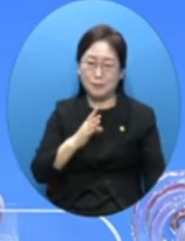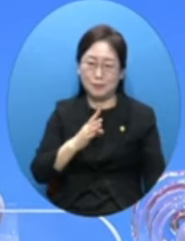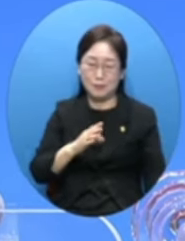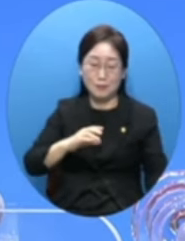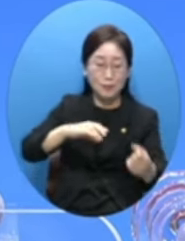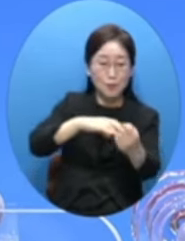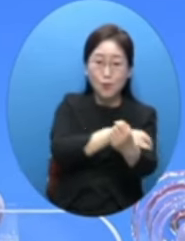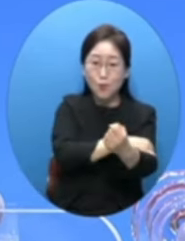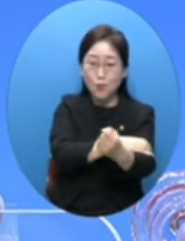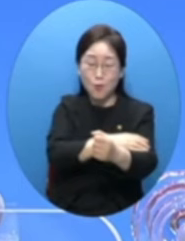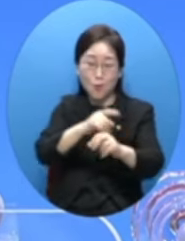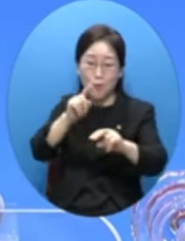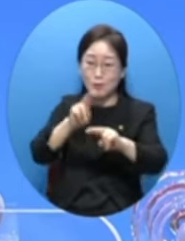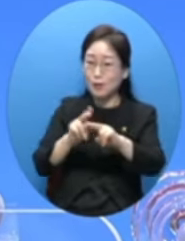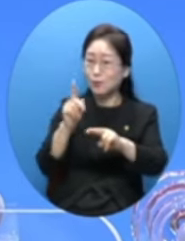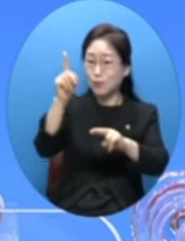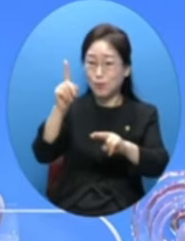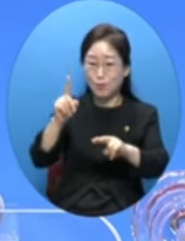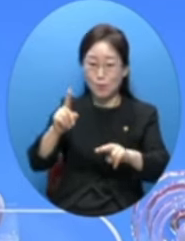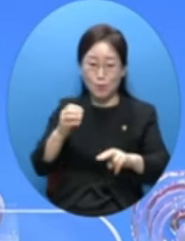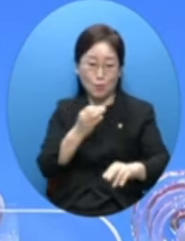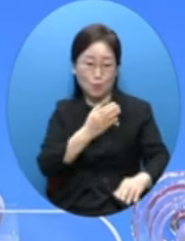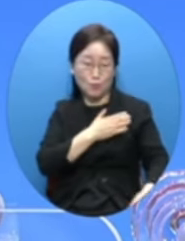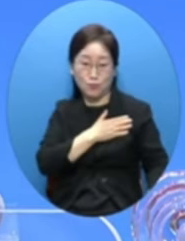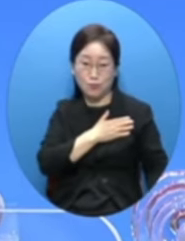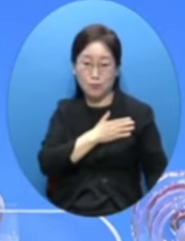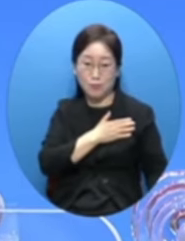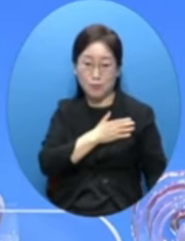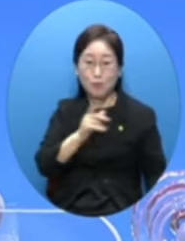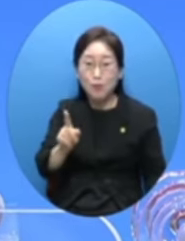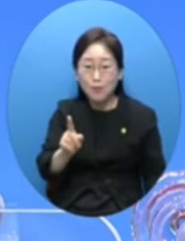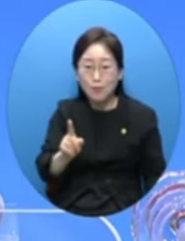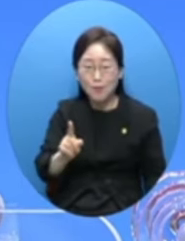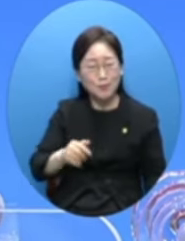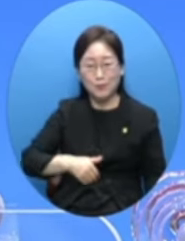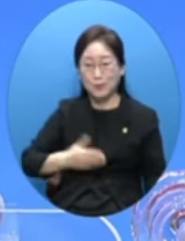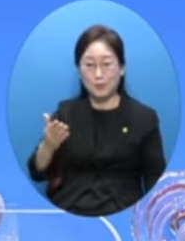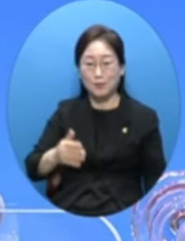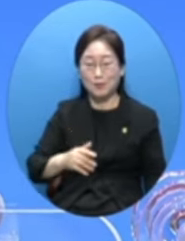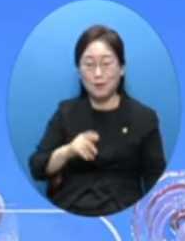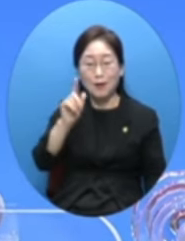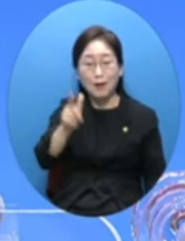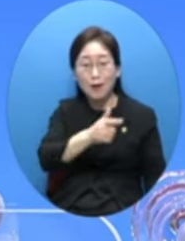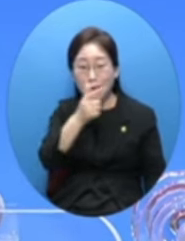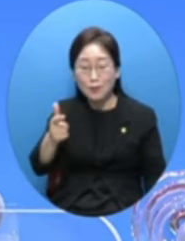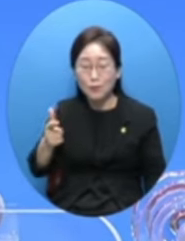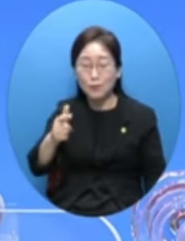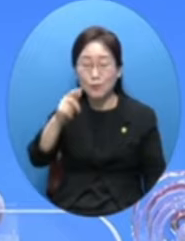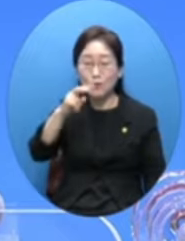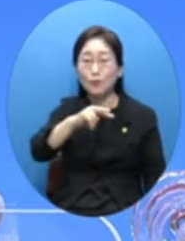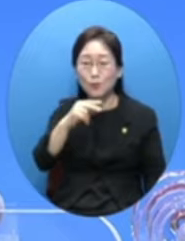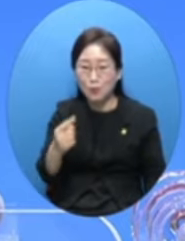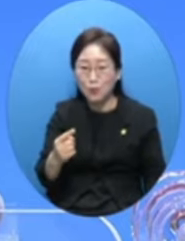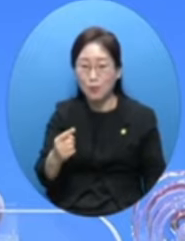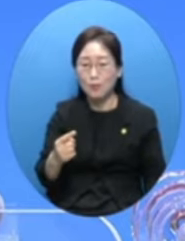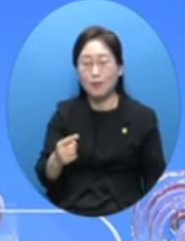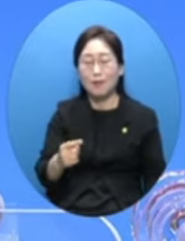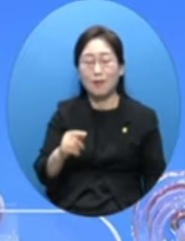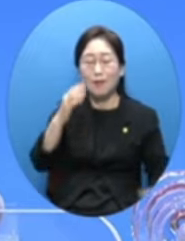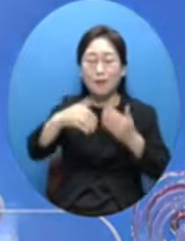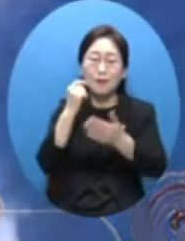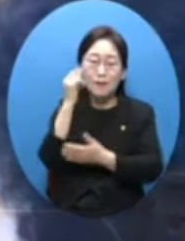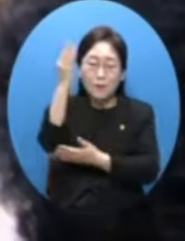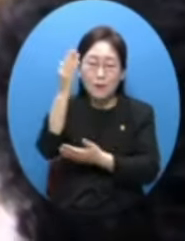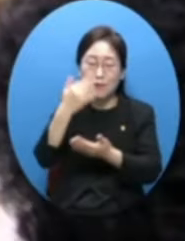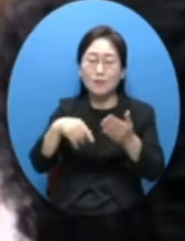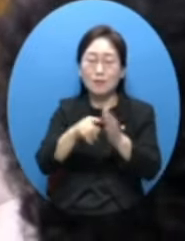권력이 뭐고 자리가 뭐고 부경화가 뭡니까? 여러분 하루하루 살아도 하나님 영광에서 의미 있게 보람 있게 살아가는